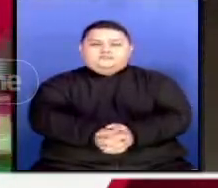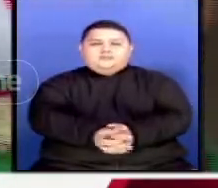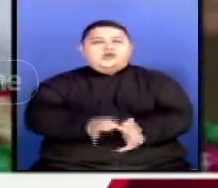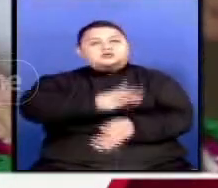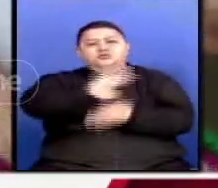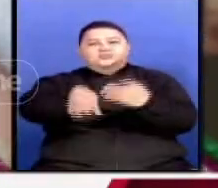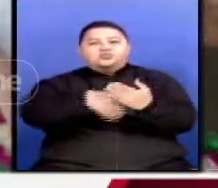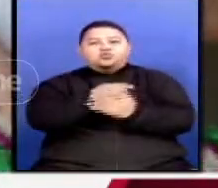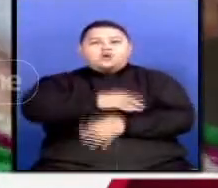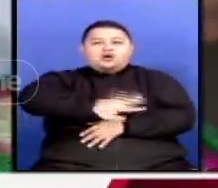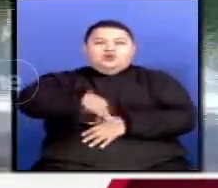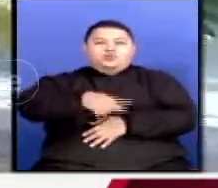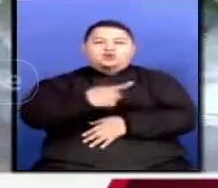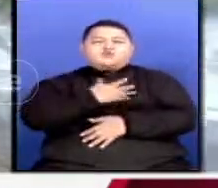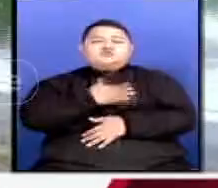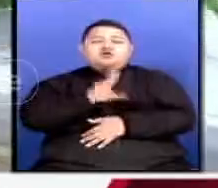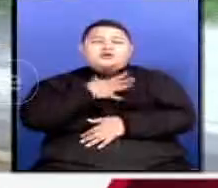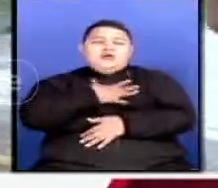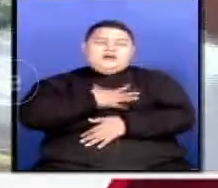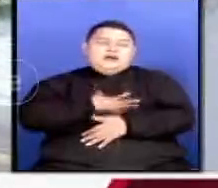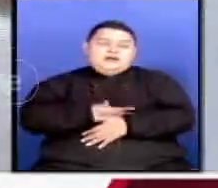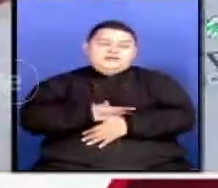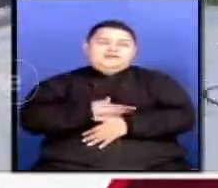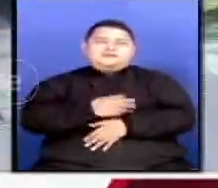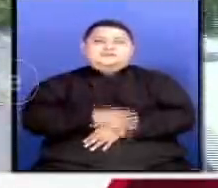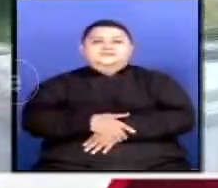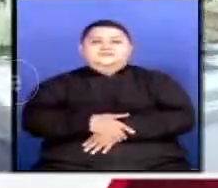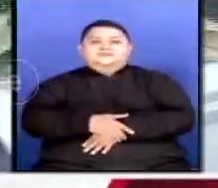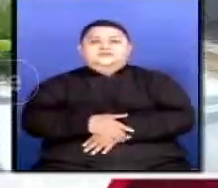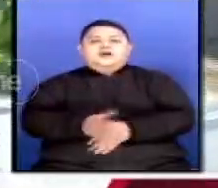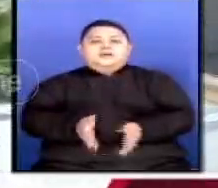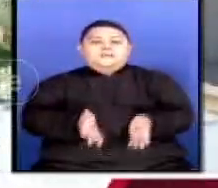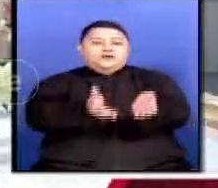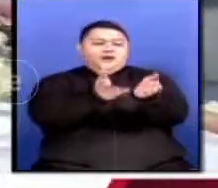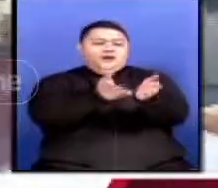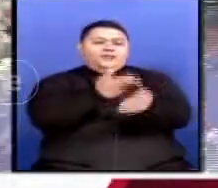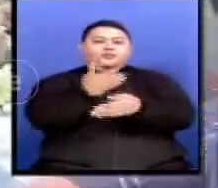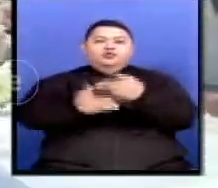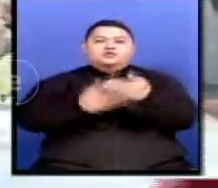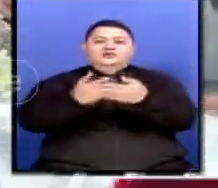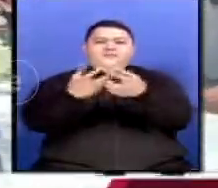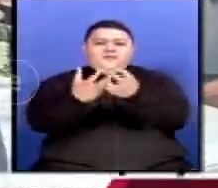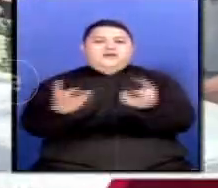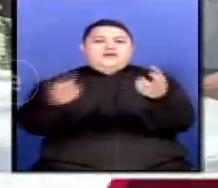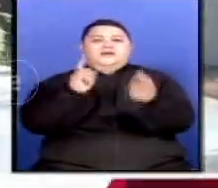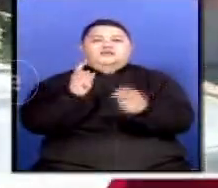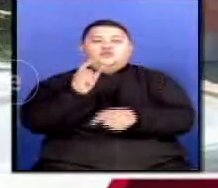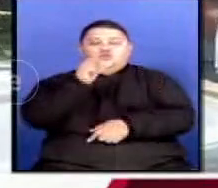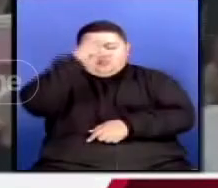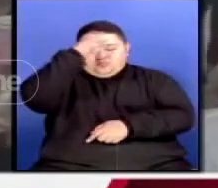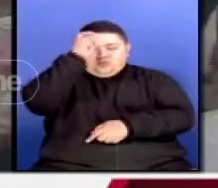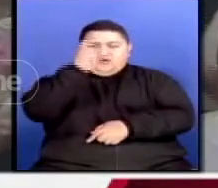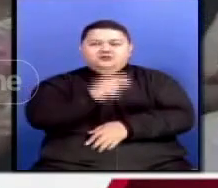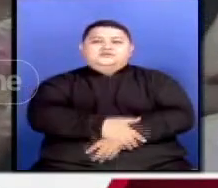Seluruh pihak keluarga telah mengikhlaskan kepergian almarhumah Angelina Tania dan menyerahkan seluruh proses peradilan kepada polisi.